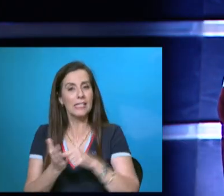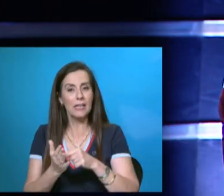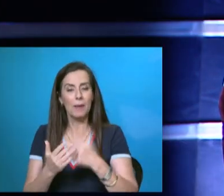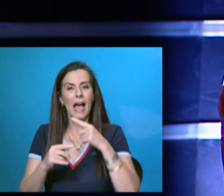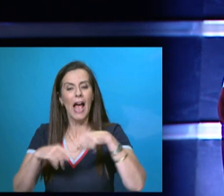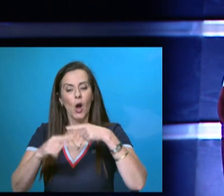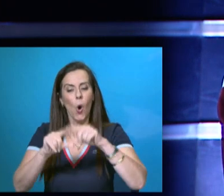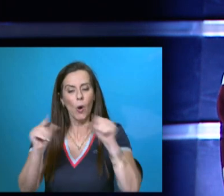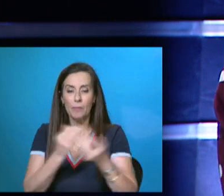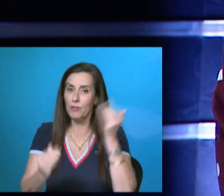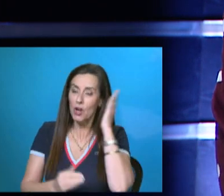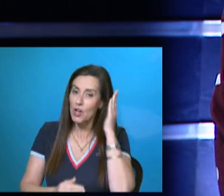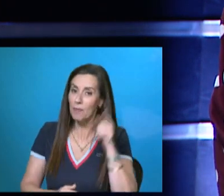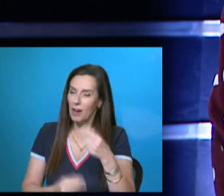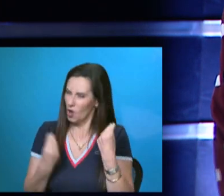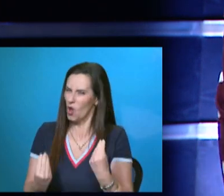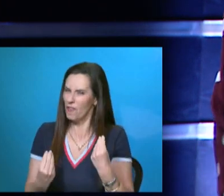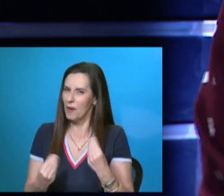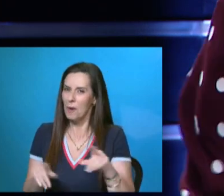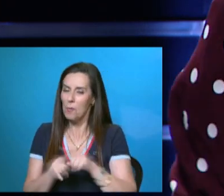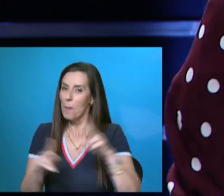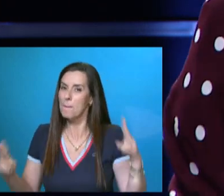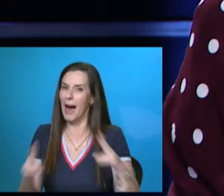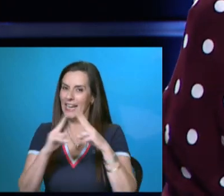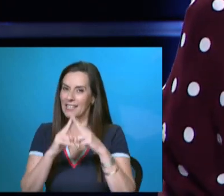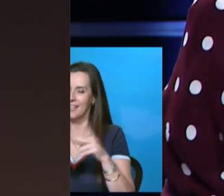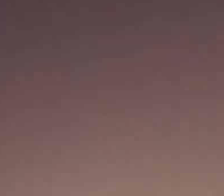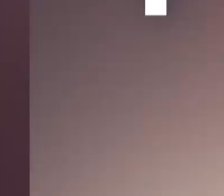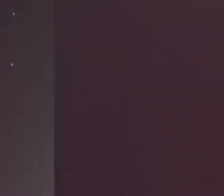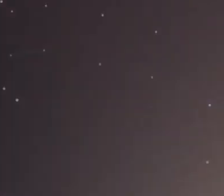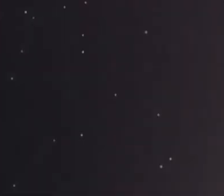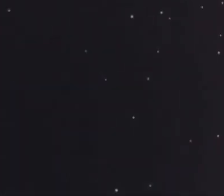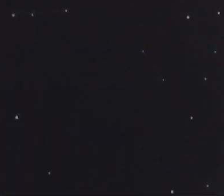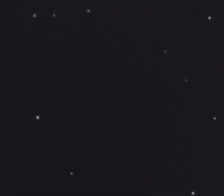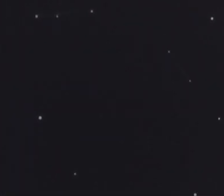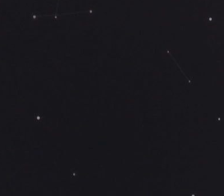השינה, כאלה איכותיים, ממש כמו בפריז. דקה ונשוב.